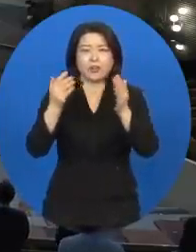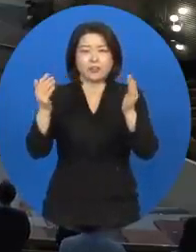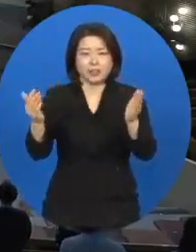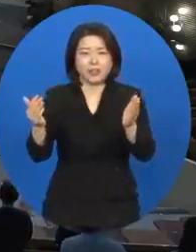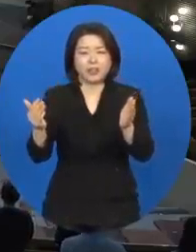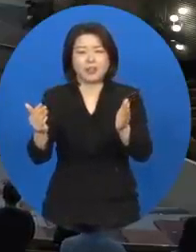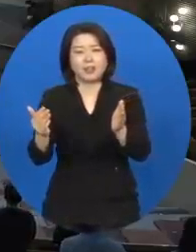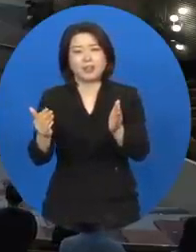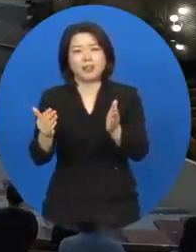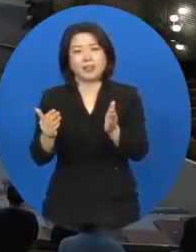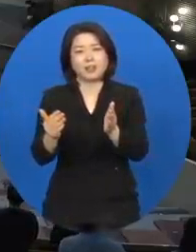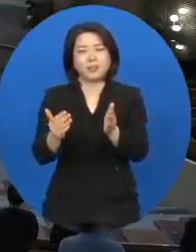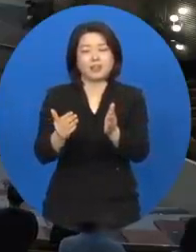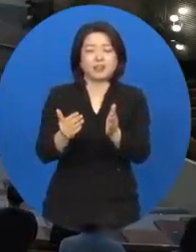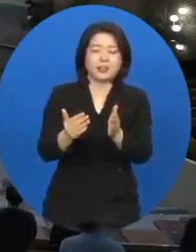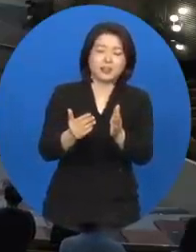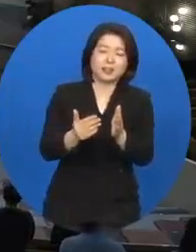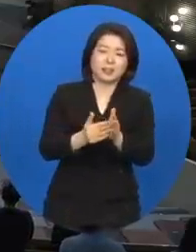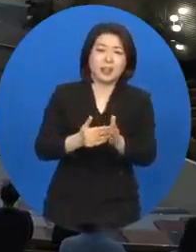오시었네.